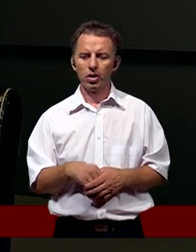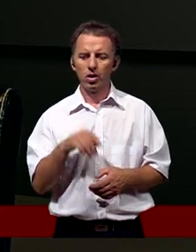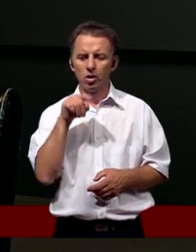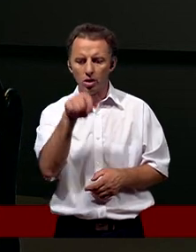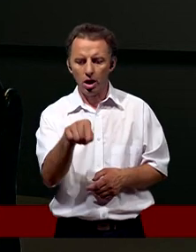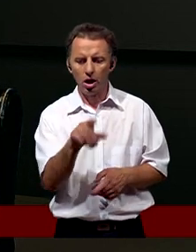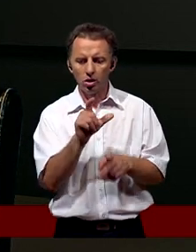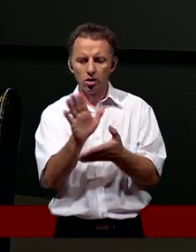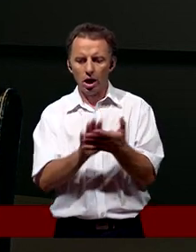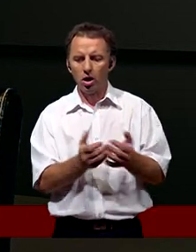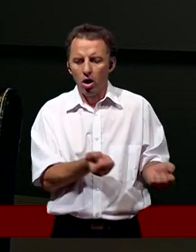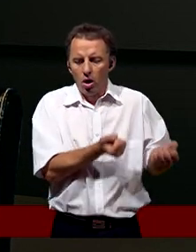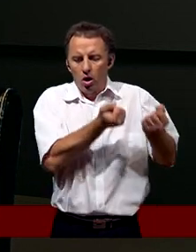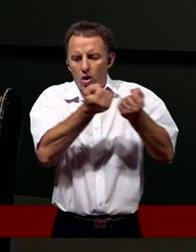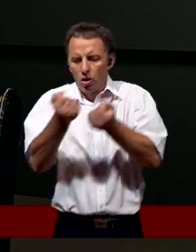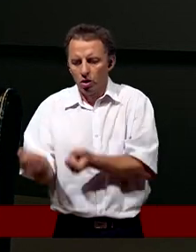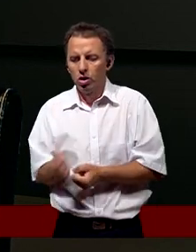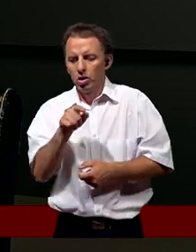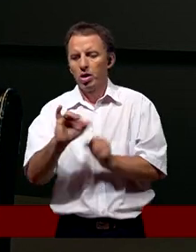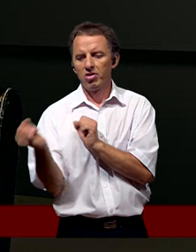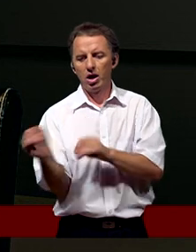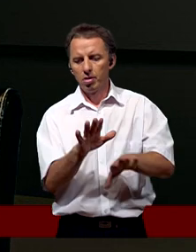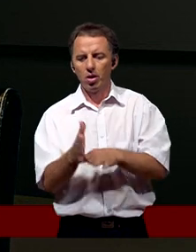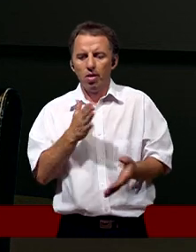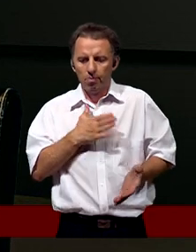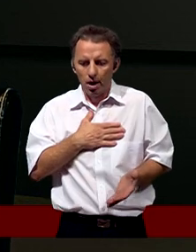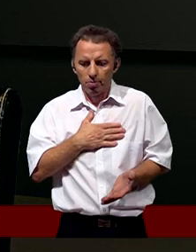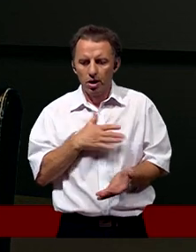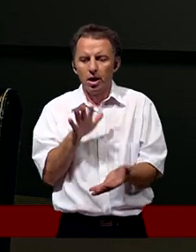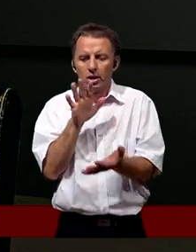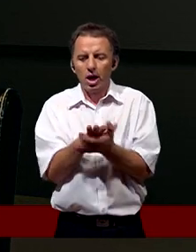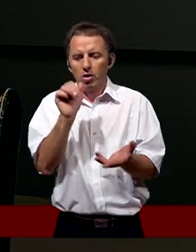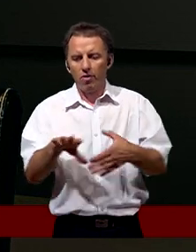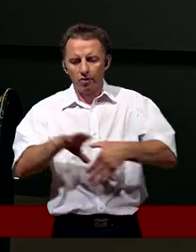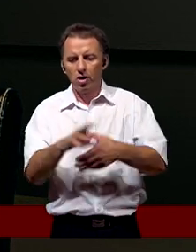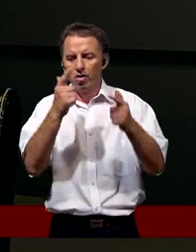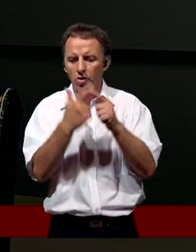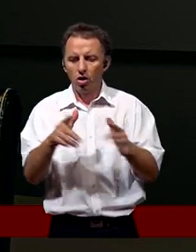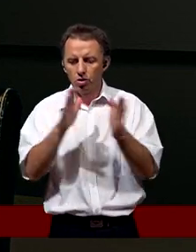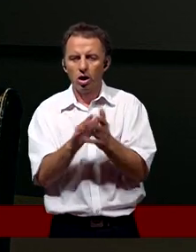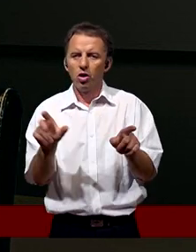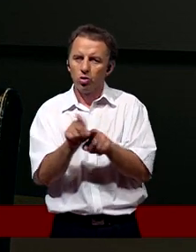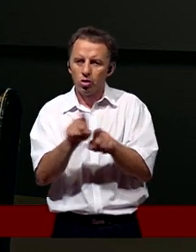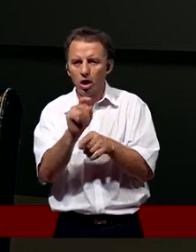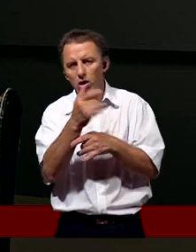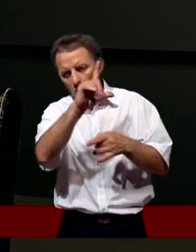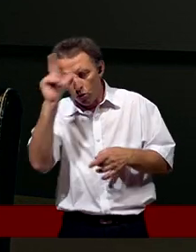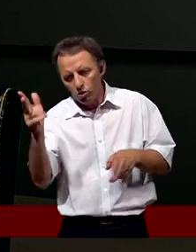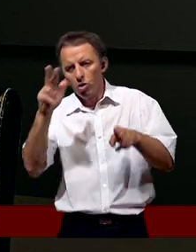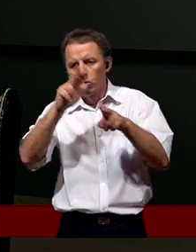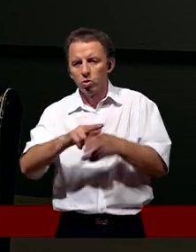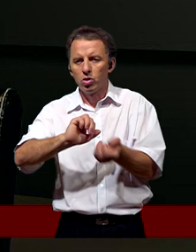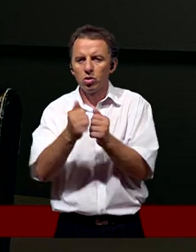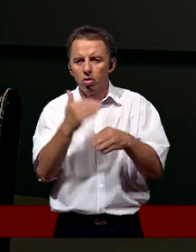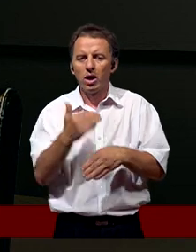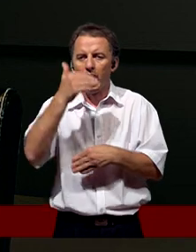Czy te słowa się odnoszą tylko do tego, w jaki sposób mamy traktować siebie w Kościele? Czy może też do ludzi, którzy są